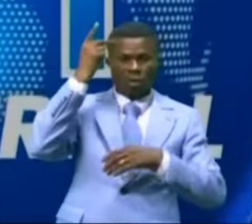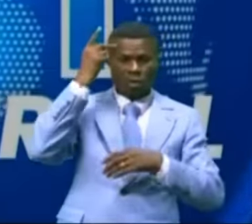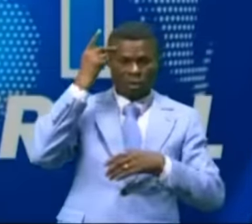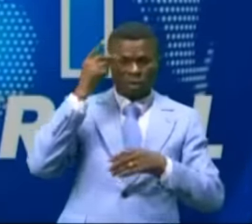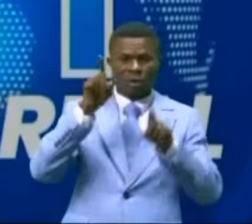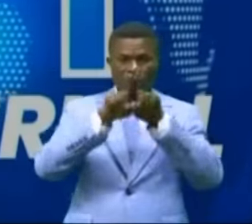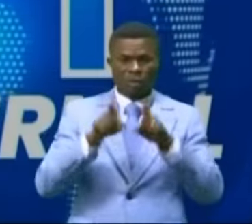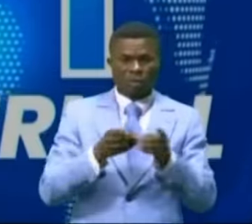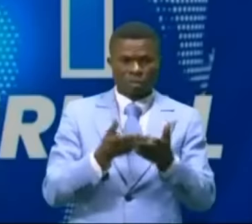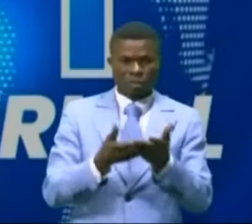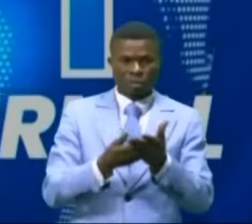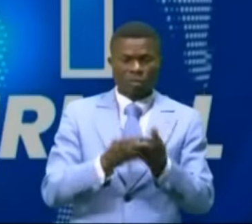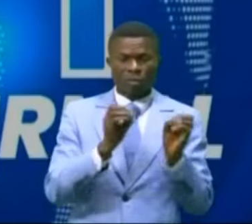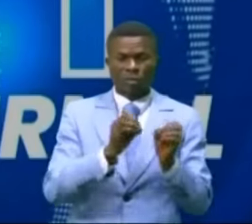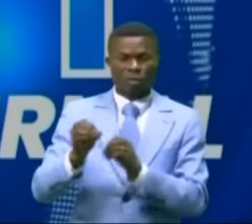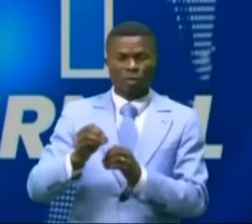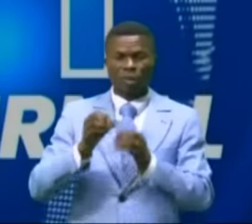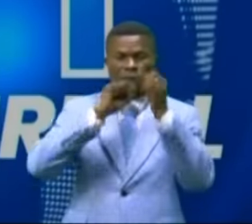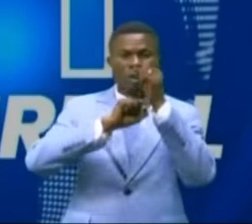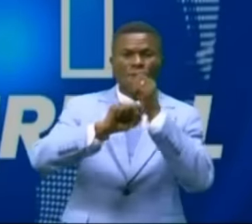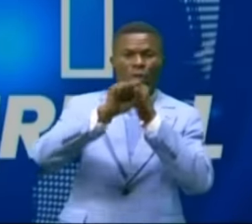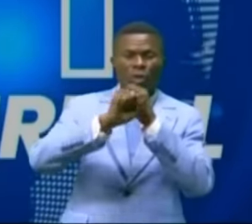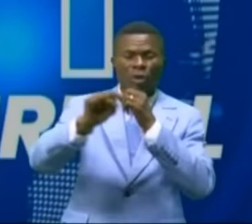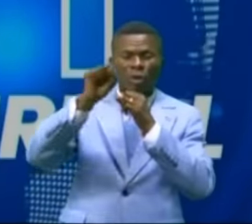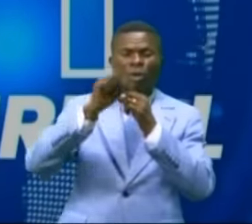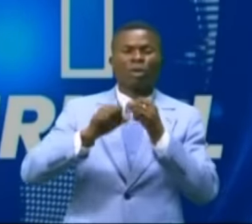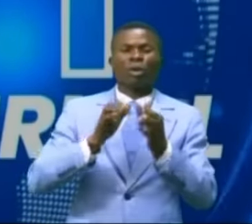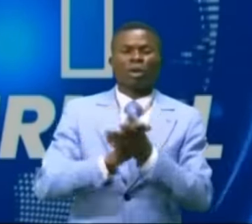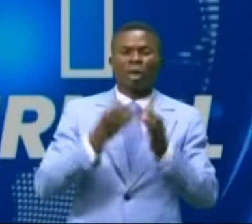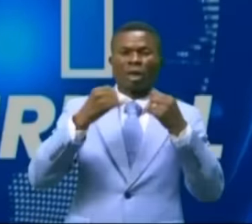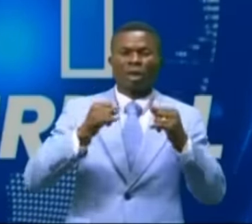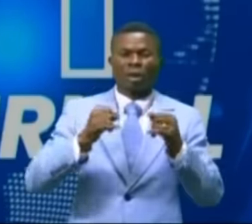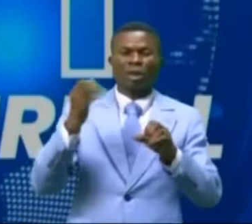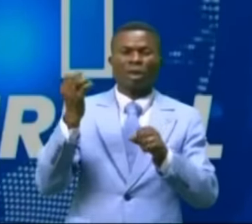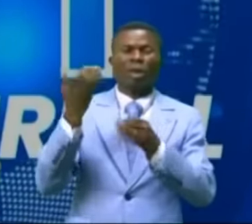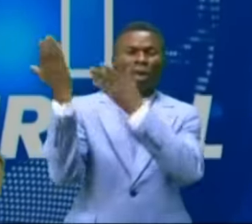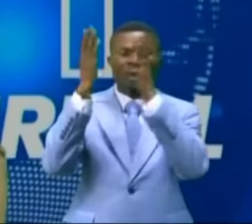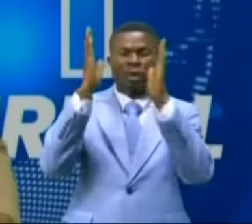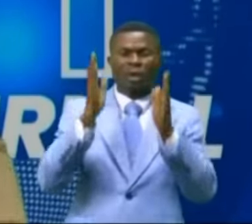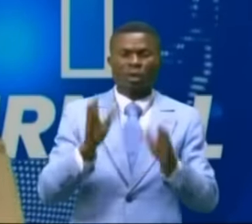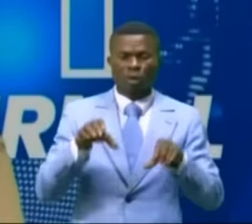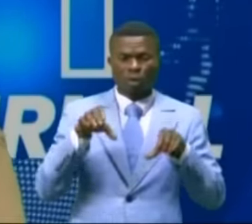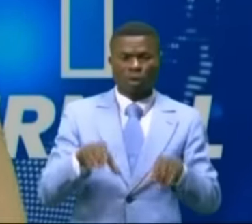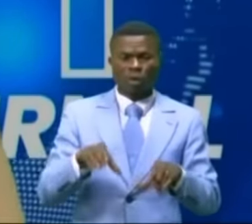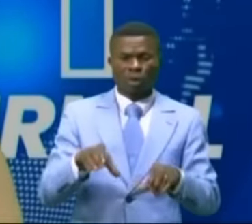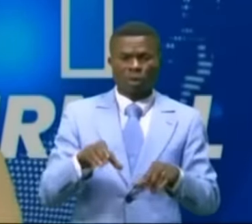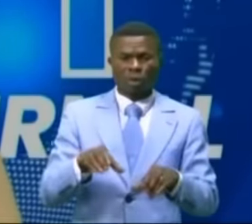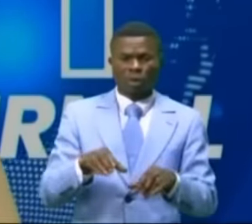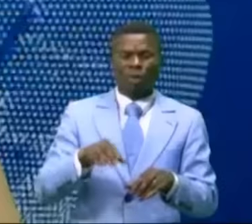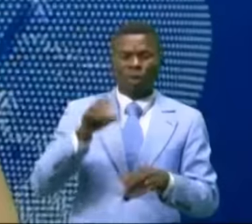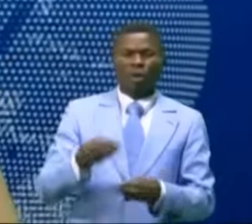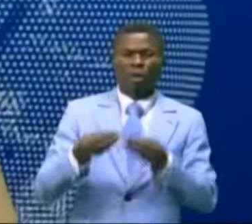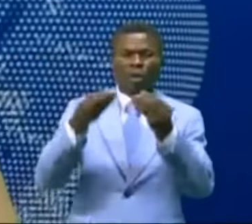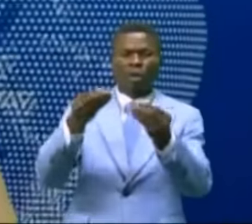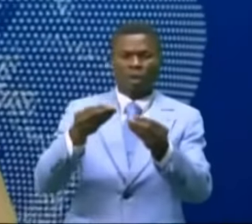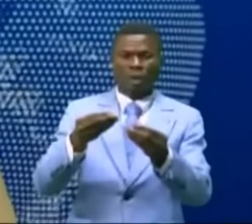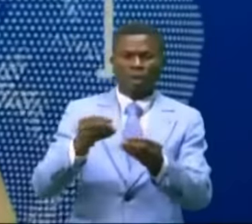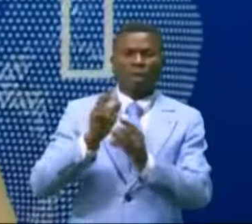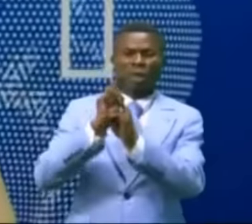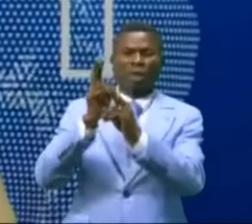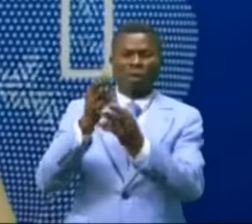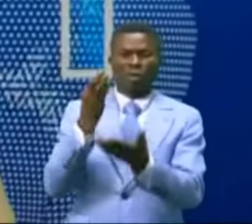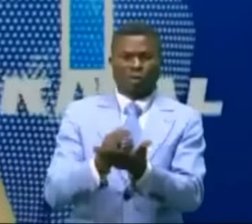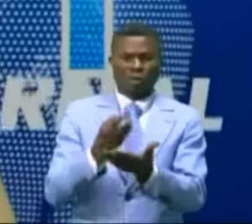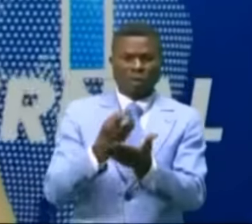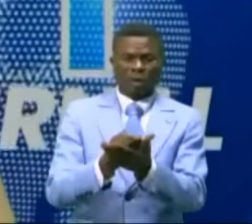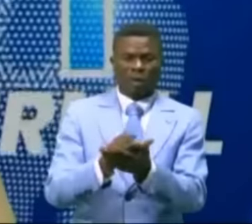OADA, organise une campagne de sensibilisation des opérateurs économiques au dépôt obligatoire des états financiers